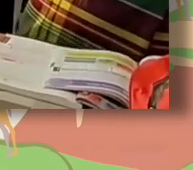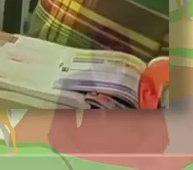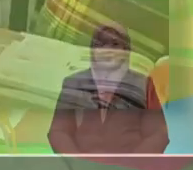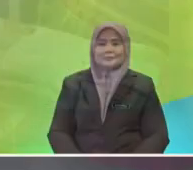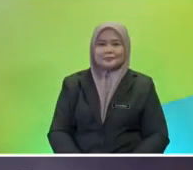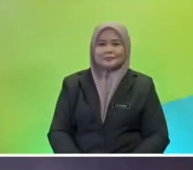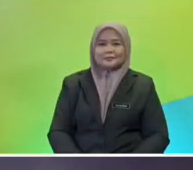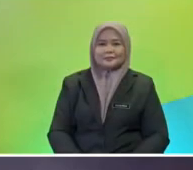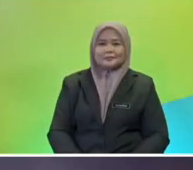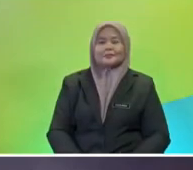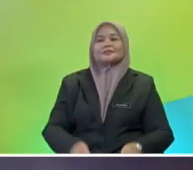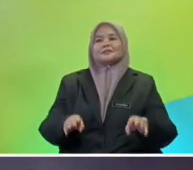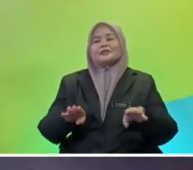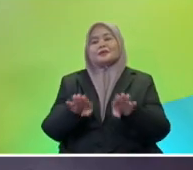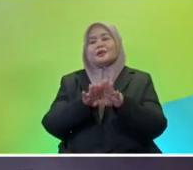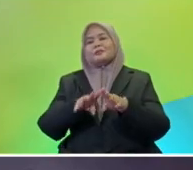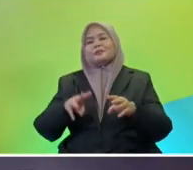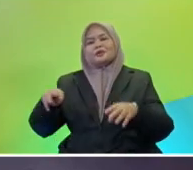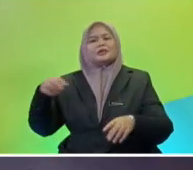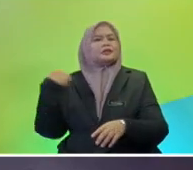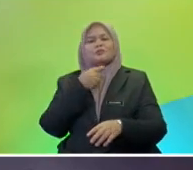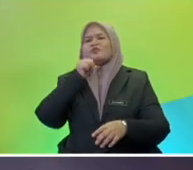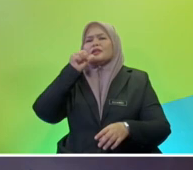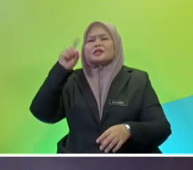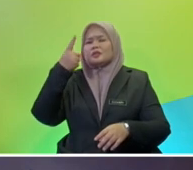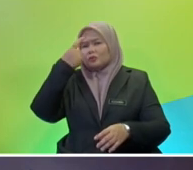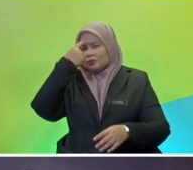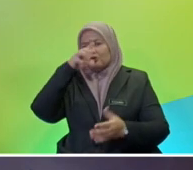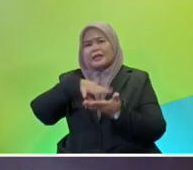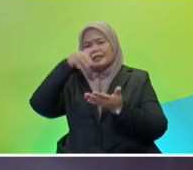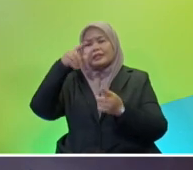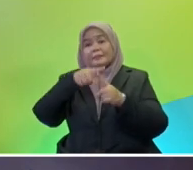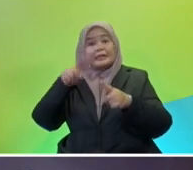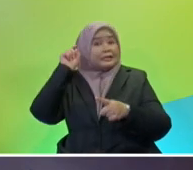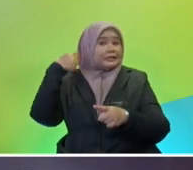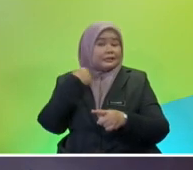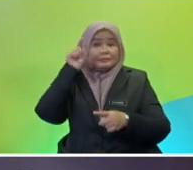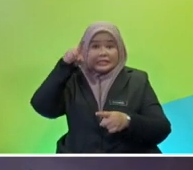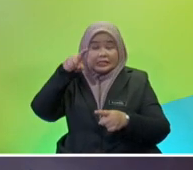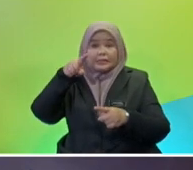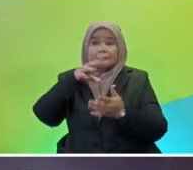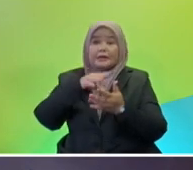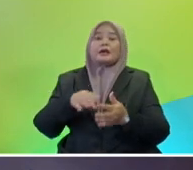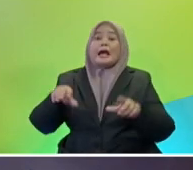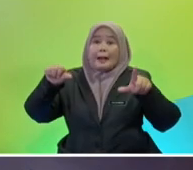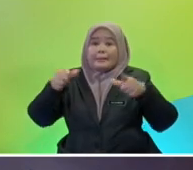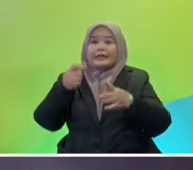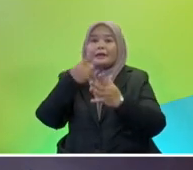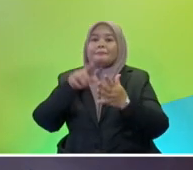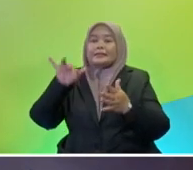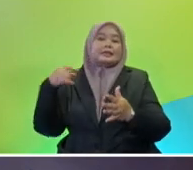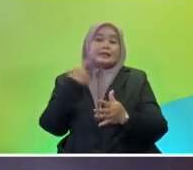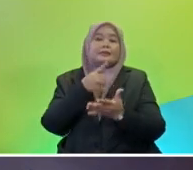cepat sebagai murid bukan kita belajar tetapi kita mengamalkan apa yang kita pelajari terima kasih kepada Nur